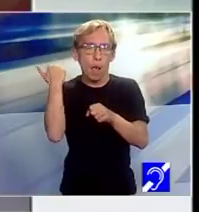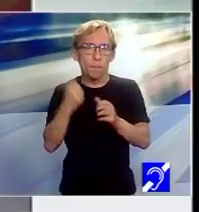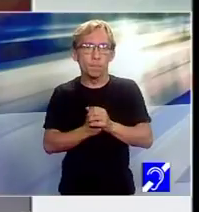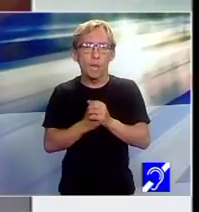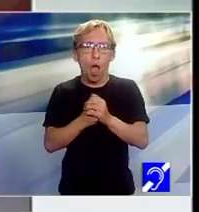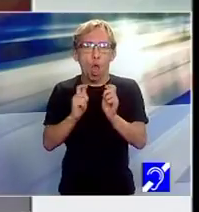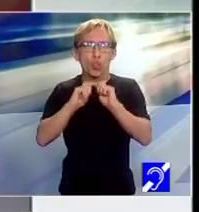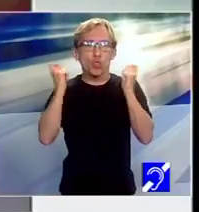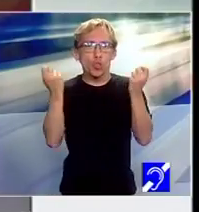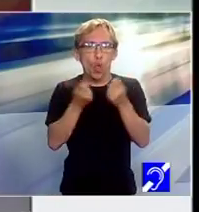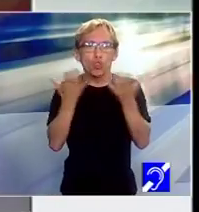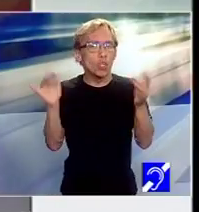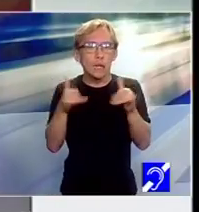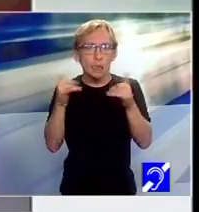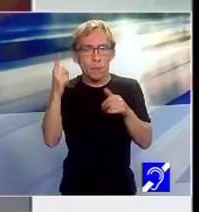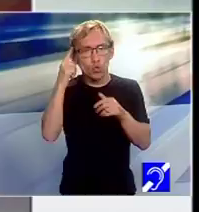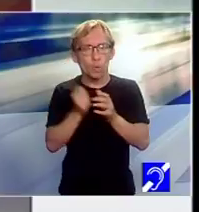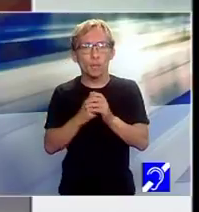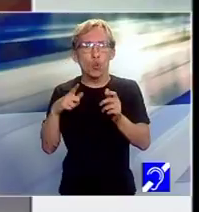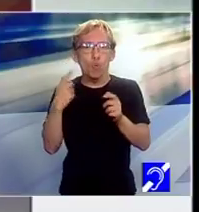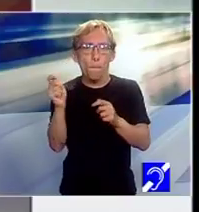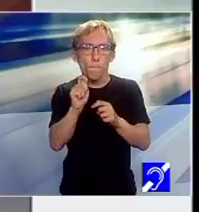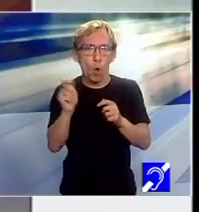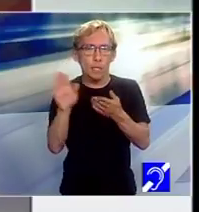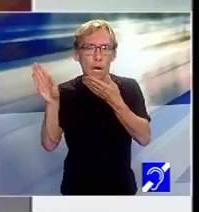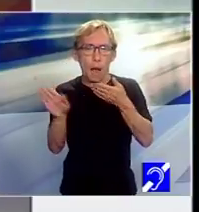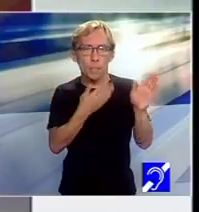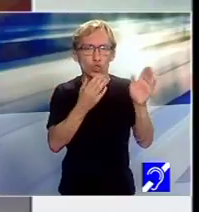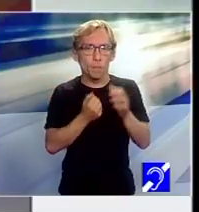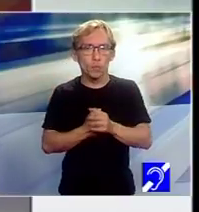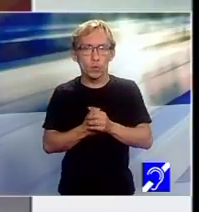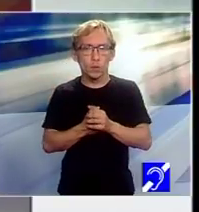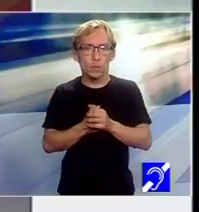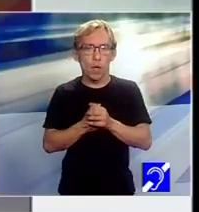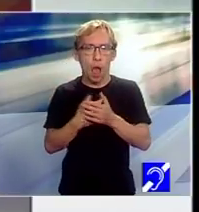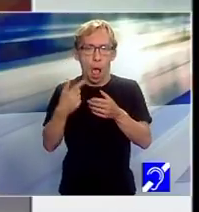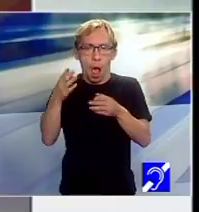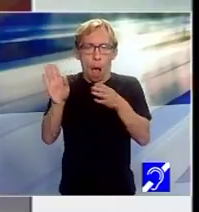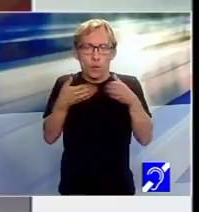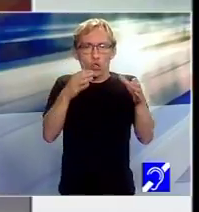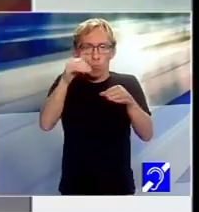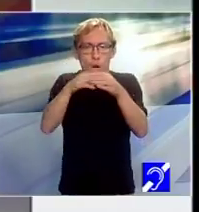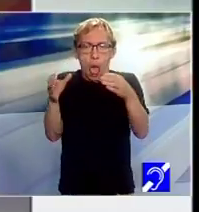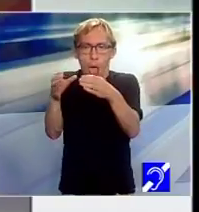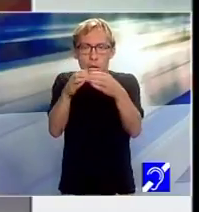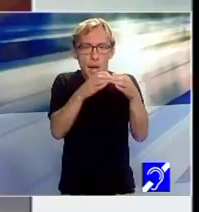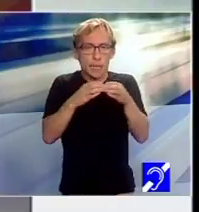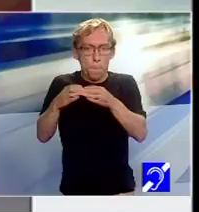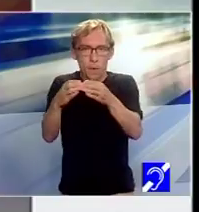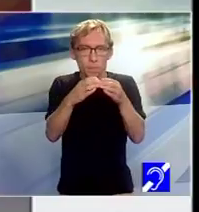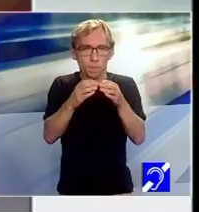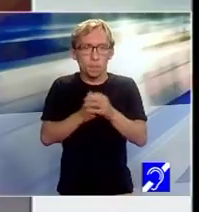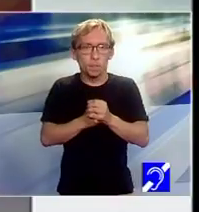ce se întâmplă în instituție sunt proiecte pe care le-am început în echipă. Pentru că vă dați